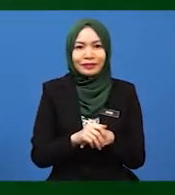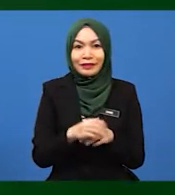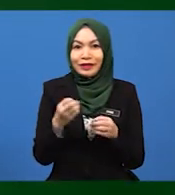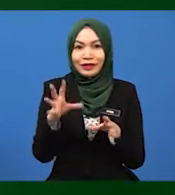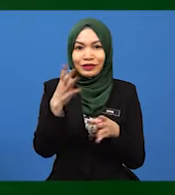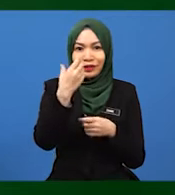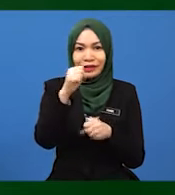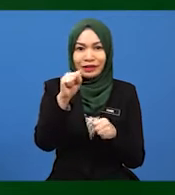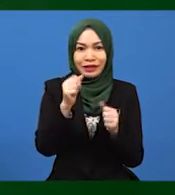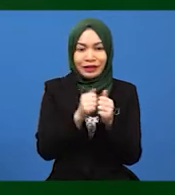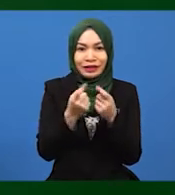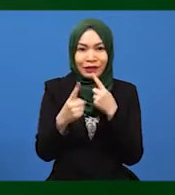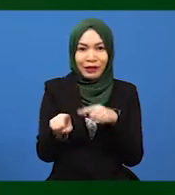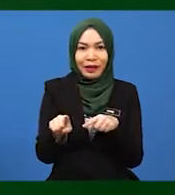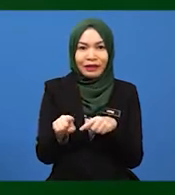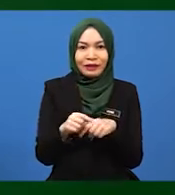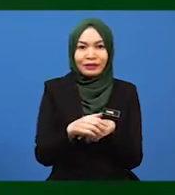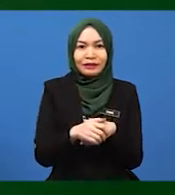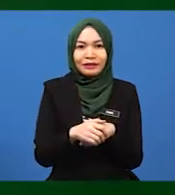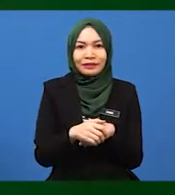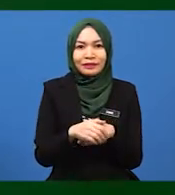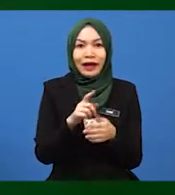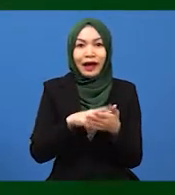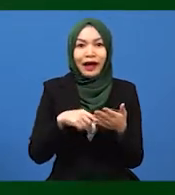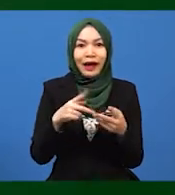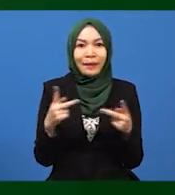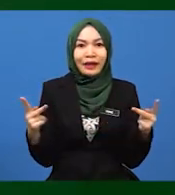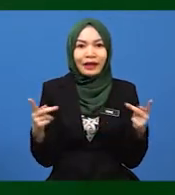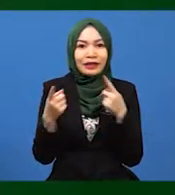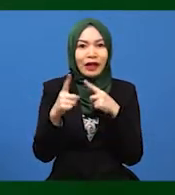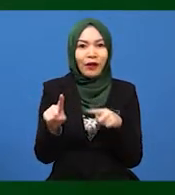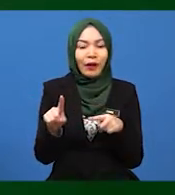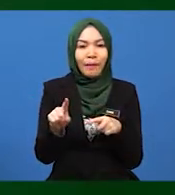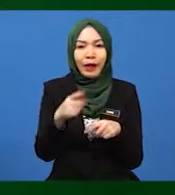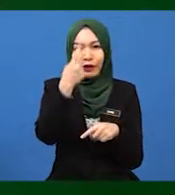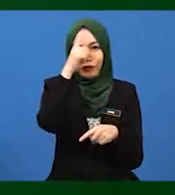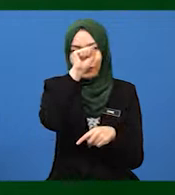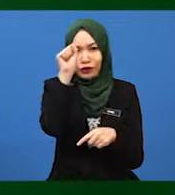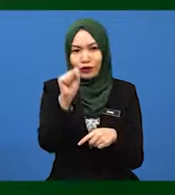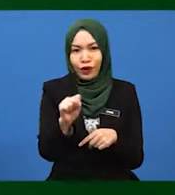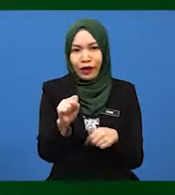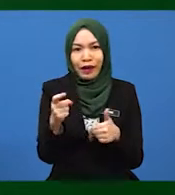Kamu sudah bersedia dengan jawapan? Apakah jawapan bagi soalan pertama?